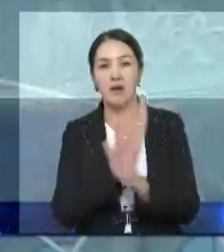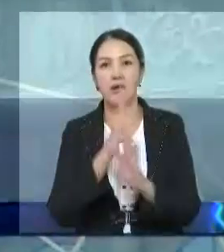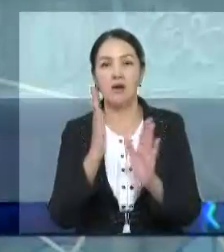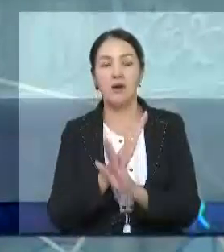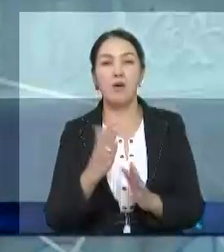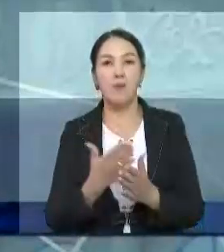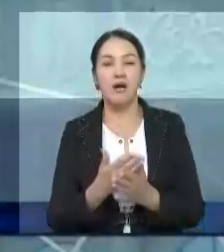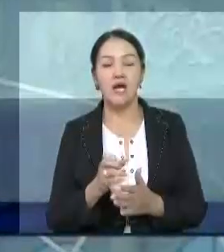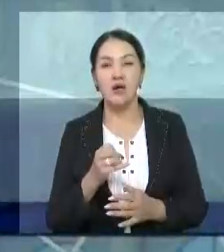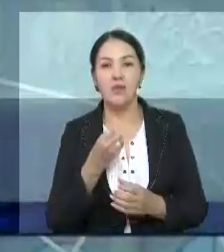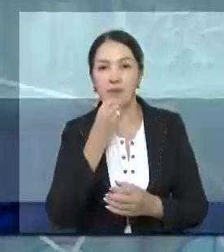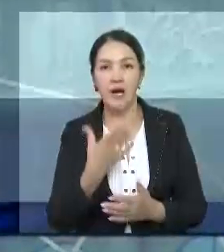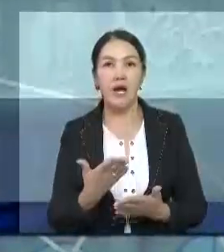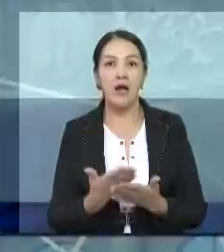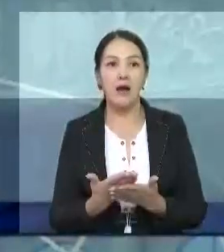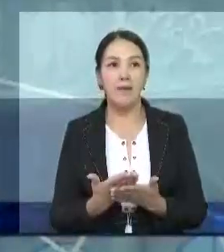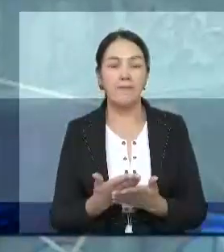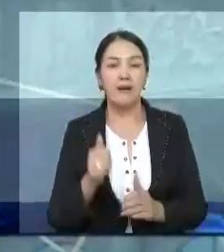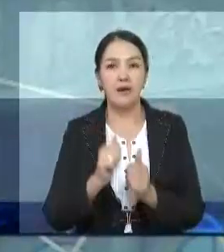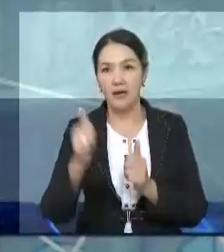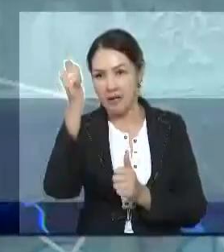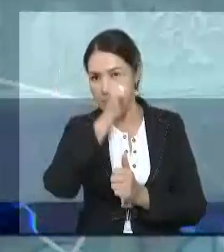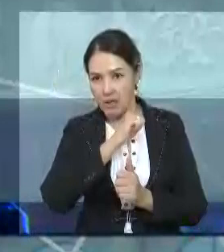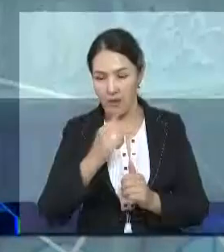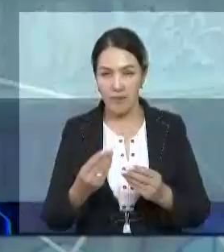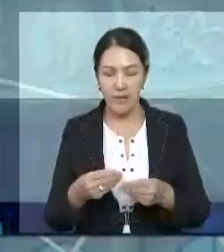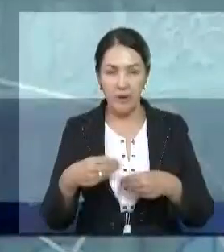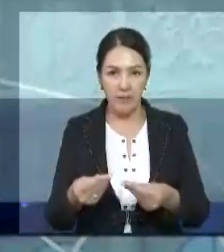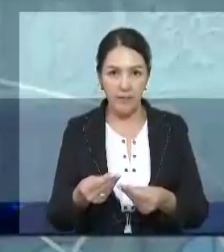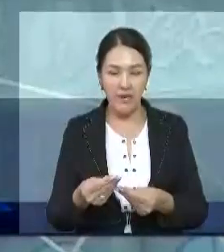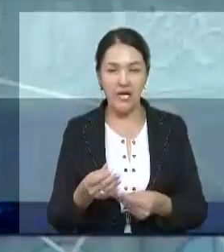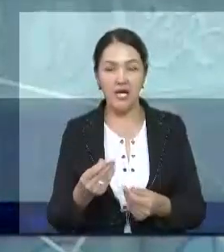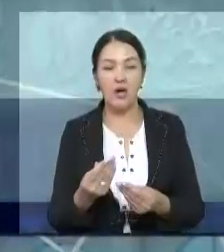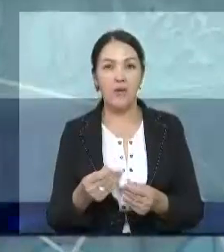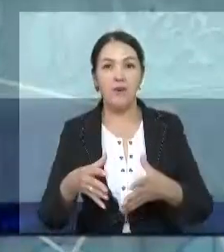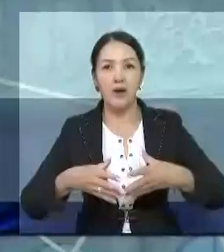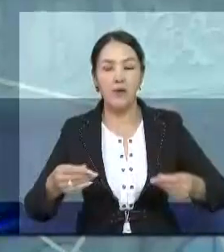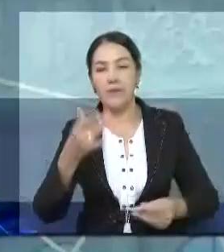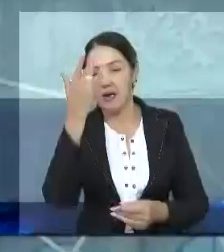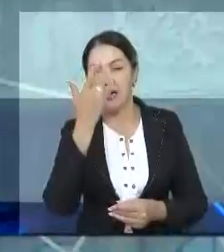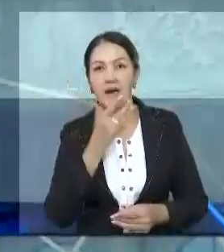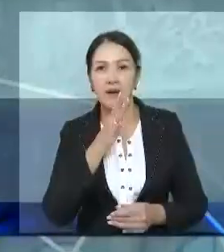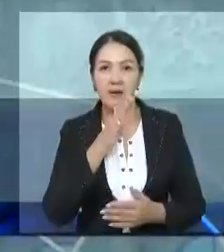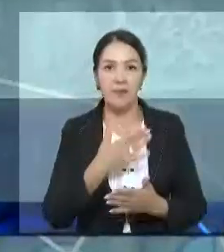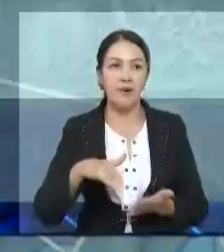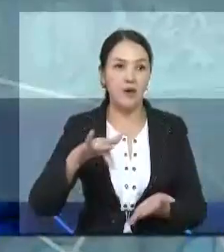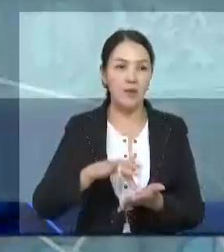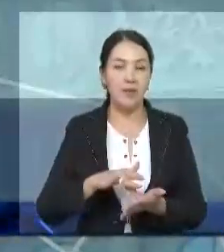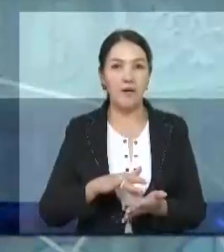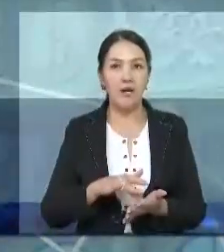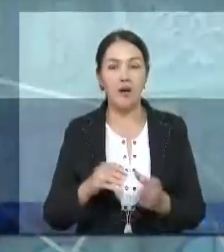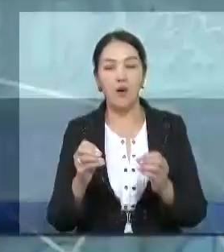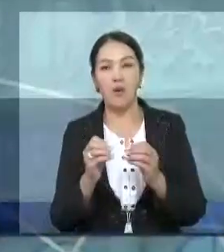атмосфералық ауасының жай-күйін жақсарту үшін жыл сайын жергілікті бюджеттен бөлінетін қаржы көктемгі жазғы кездерінде қалалық 10